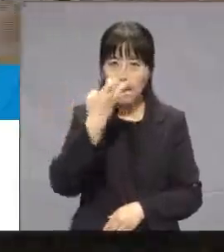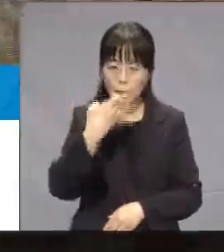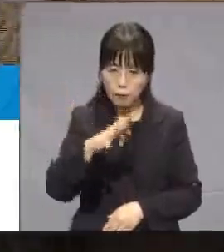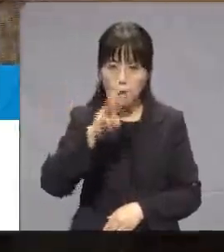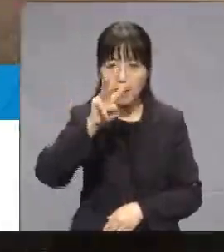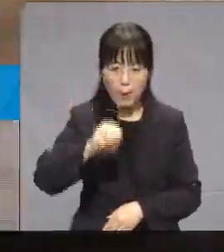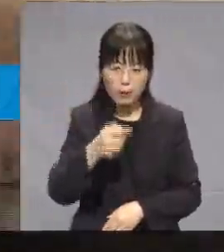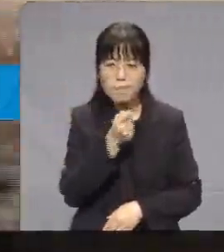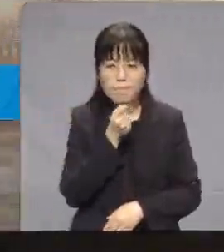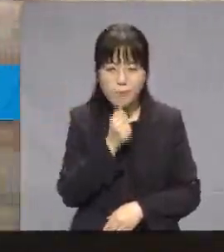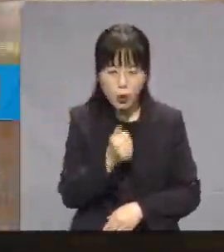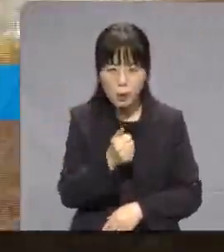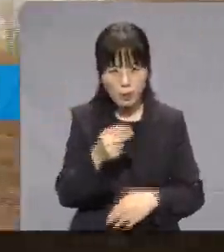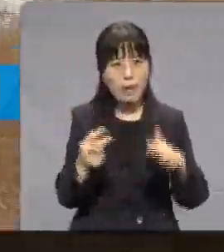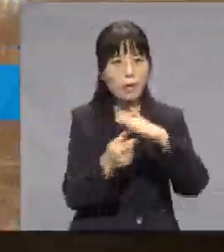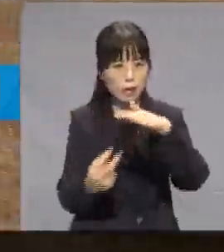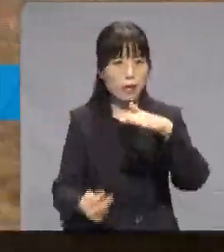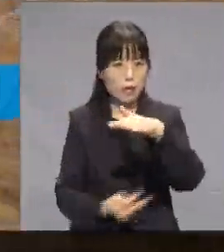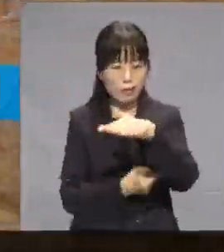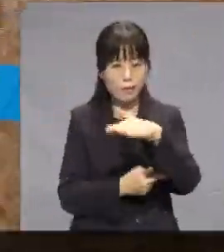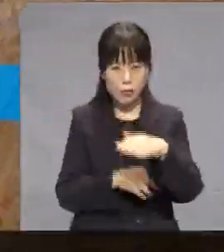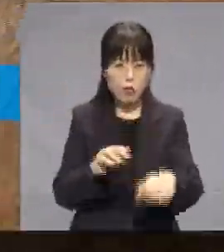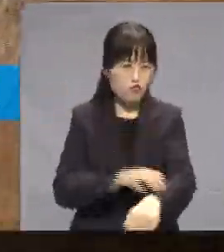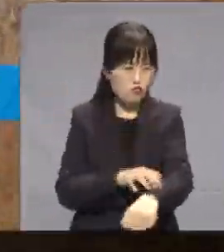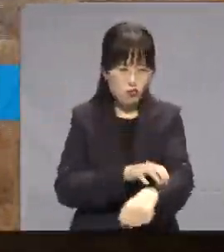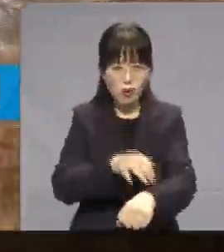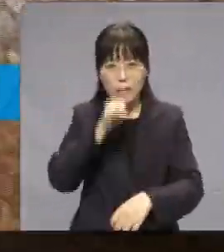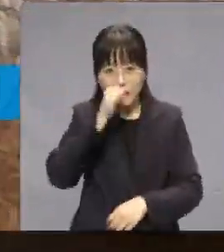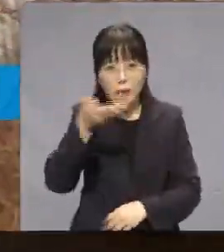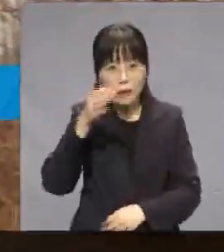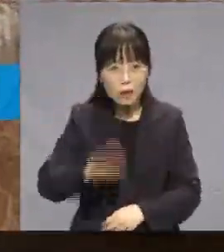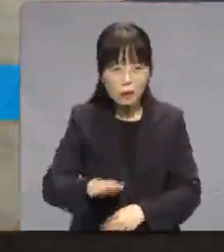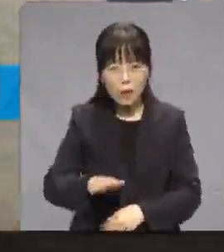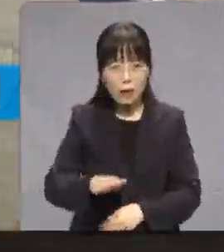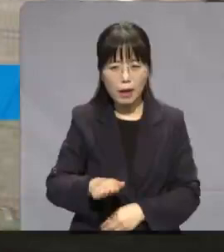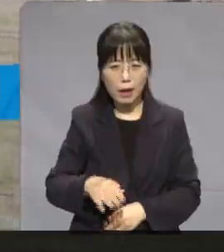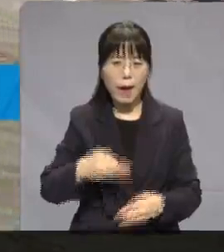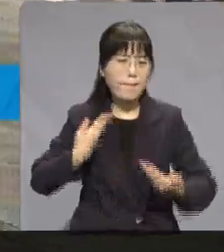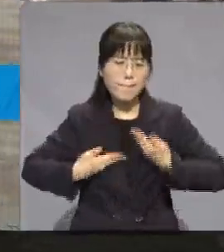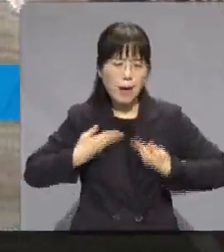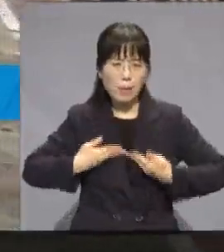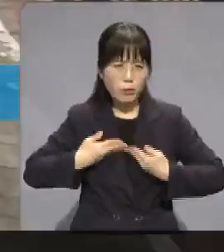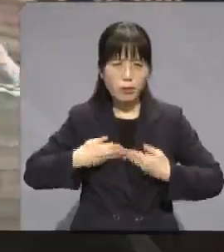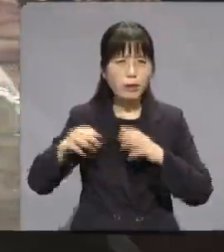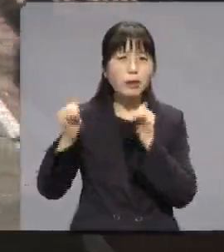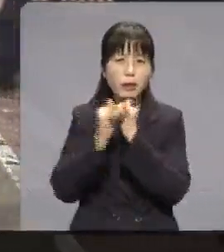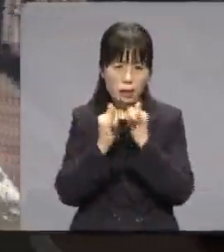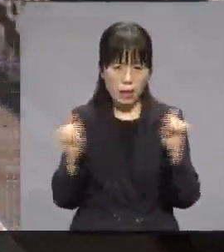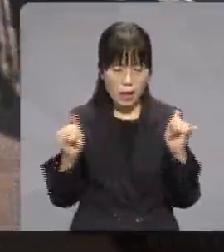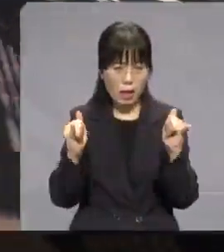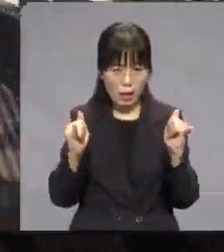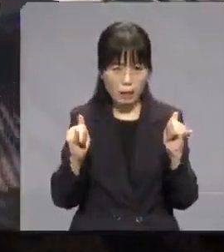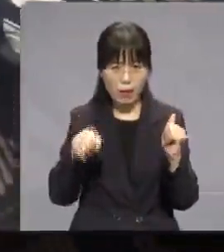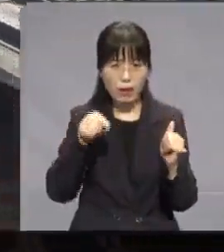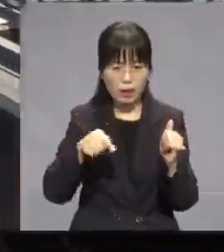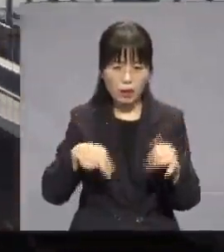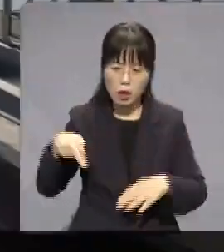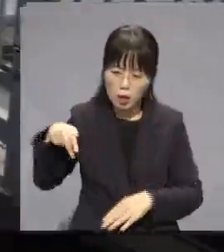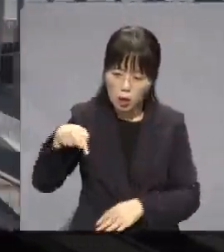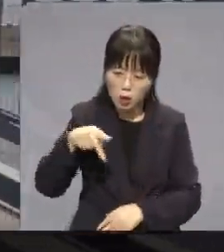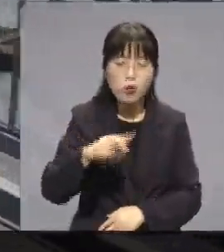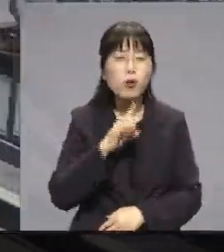413m의 아담한 다리입니다. 불편한 점이 있지만 바쁜 일상을 사는 현대인들에게